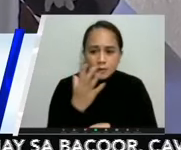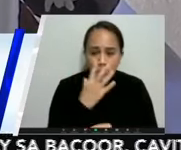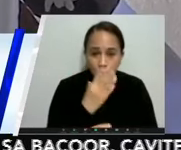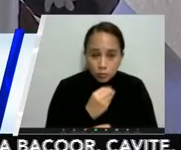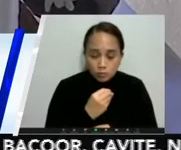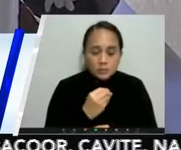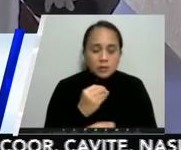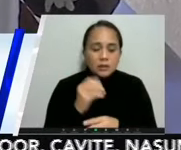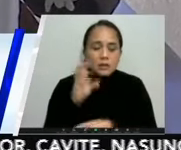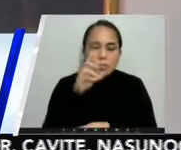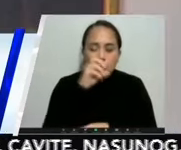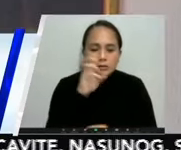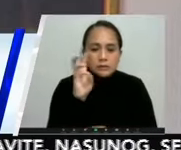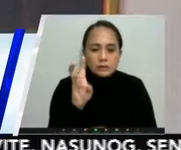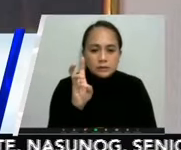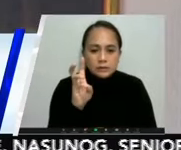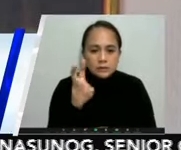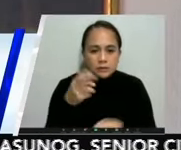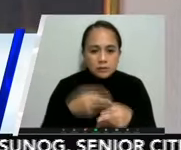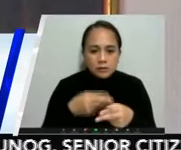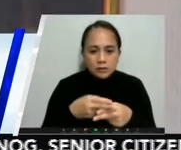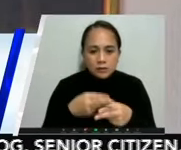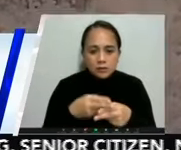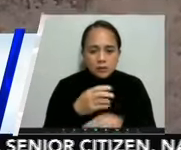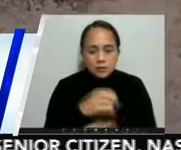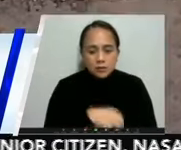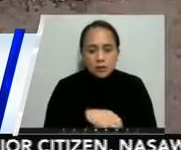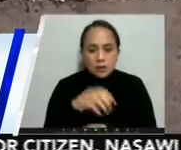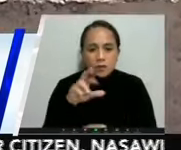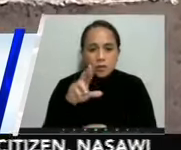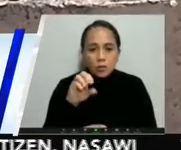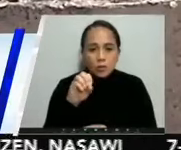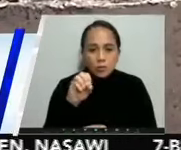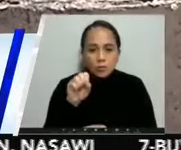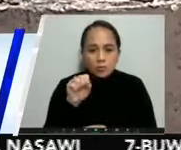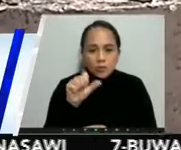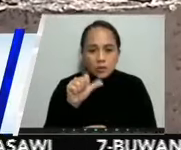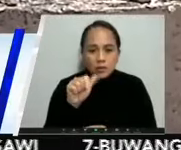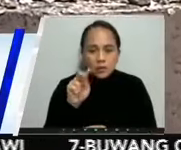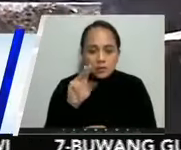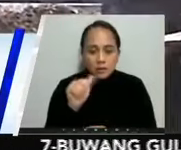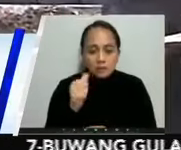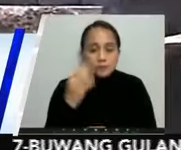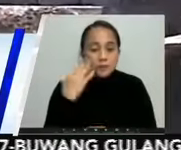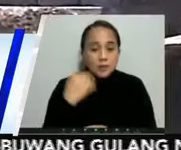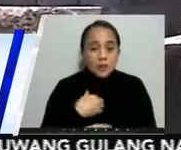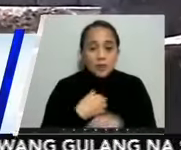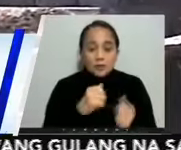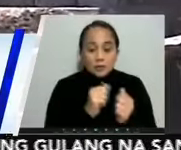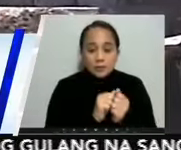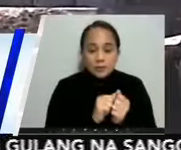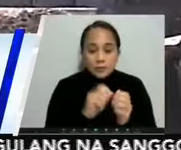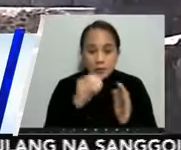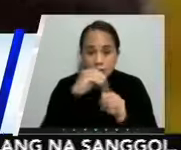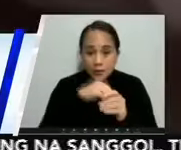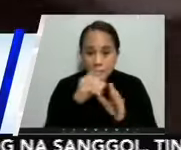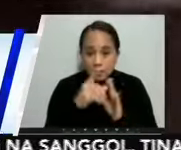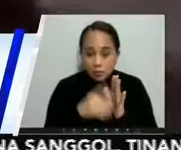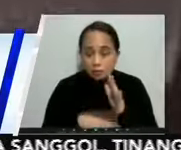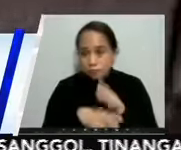gulang na si Rosalinda umpok na natrap sa nasunog nilang bahay umalis lang daw sa gitang kanyang Manugang dahil may binili